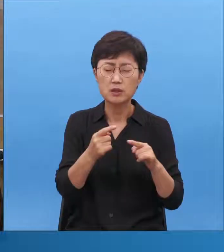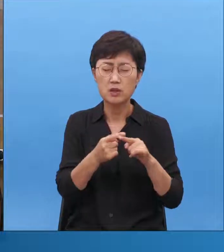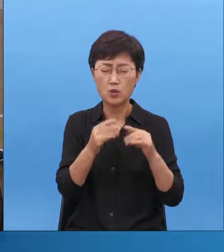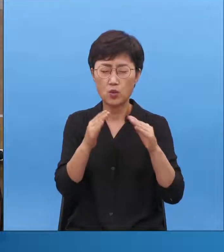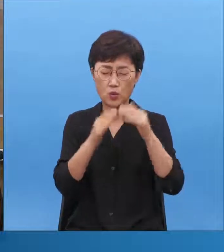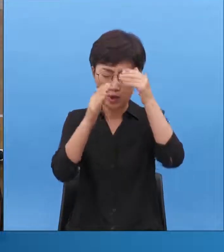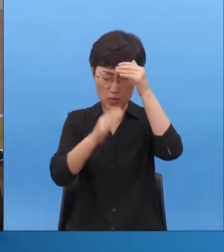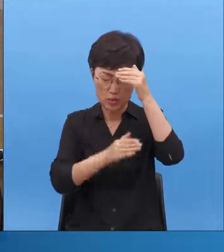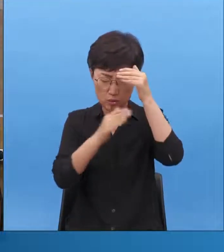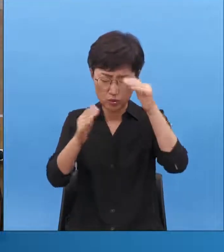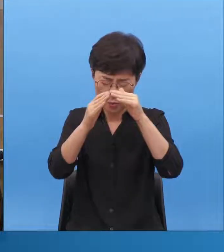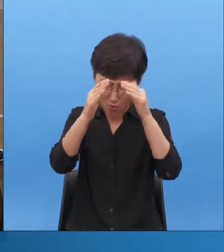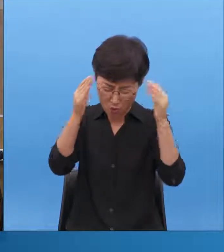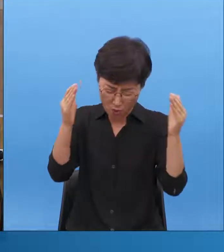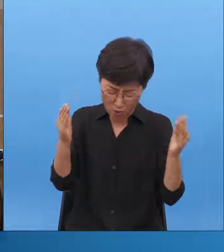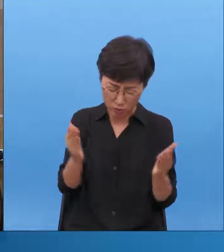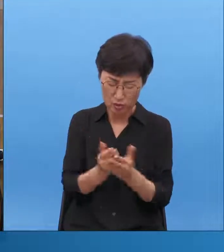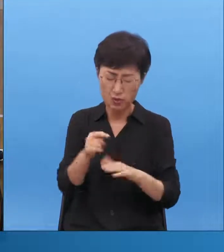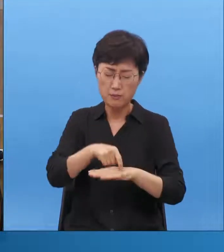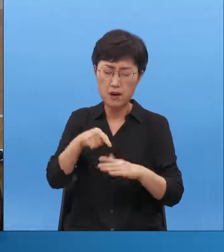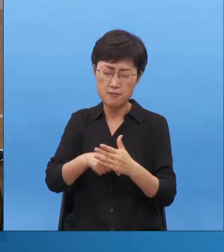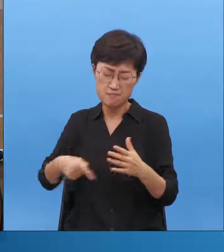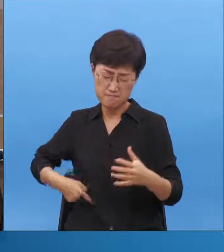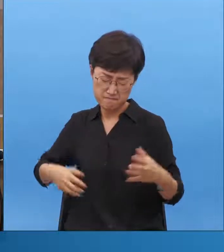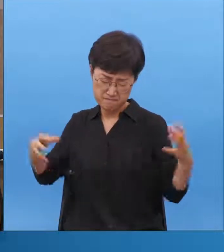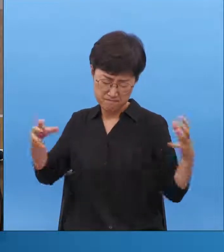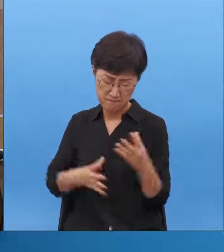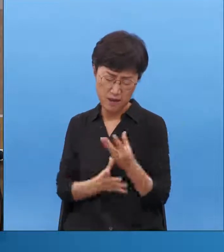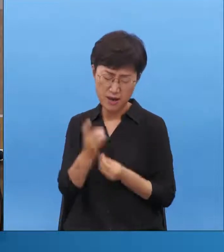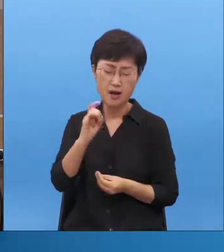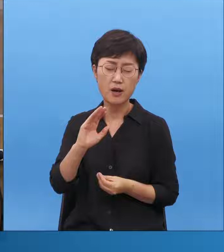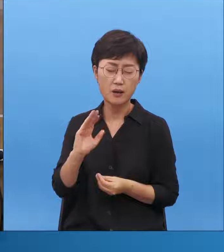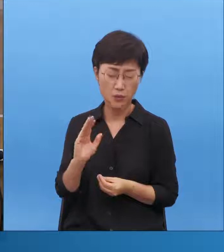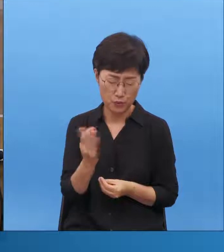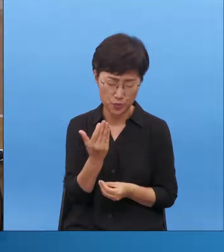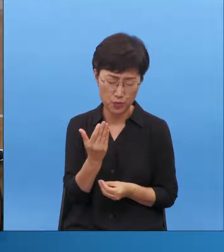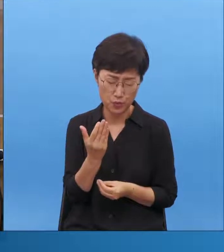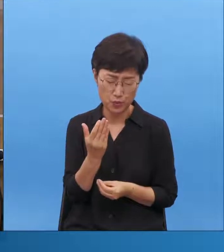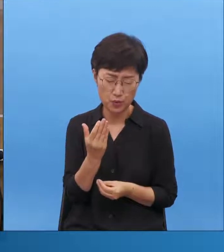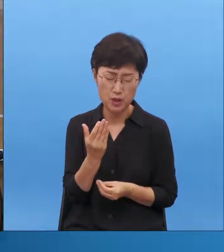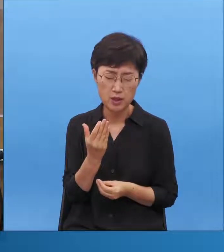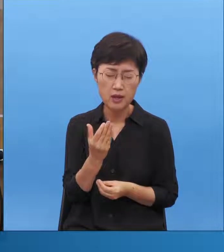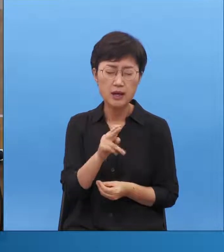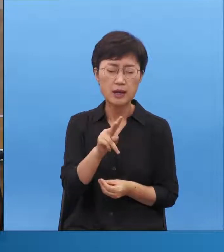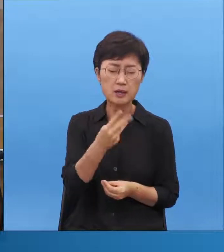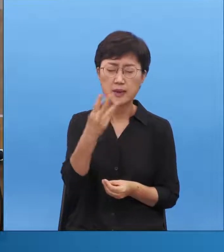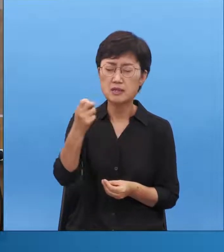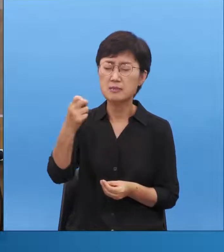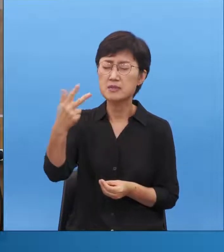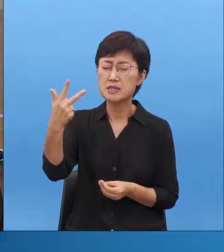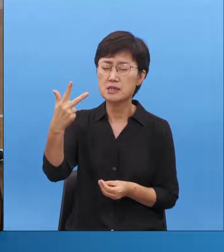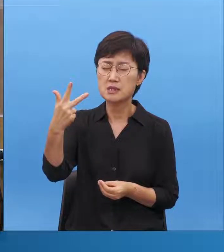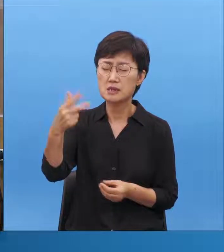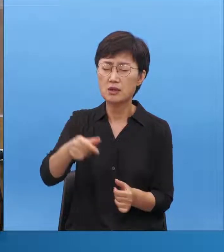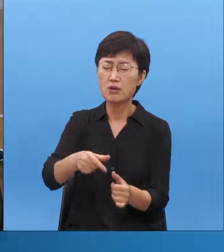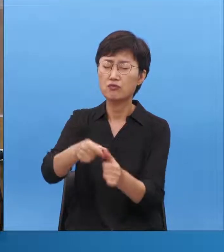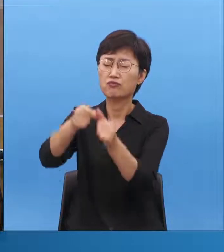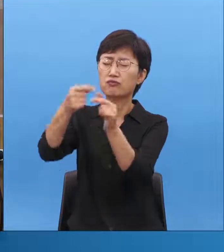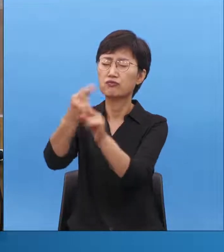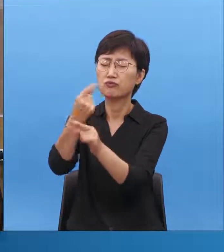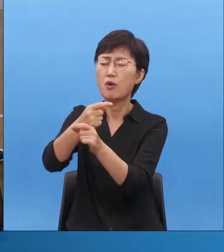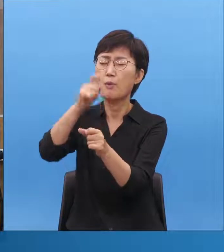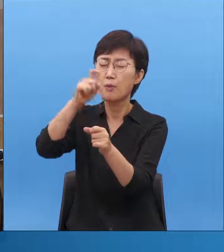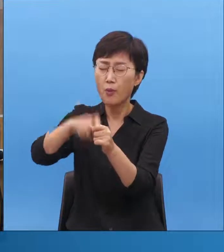성도가 하나가 되어 성전 건축할 수 있도록 2,3절 살리는 치유 성전 건축을 성삼위 하나님께서